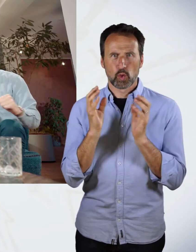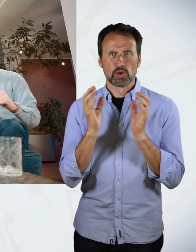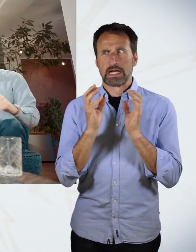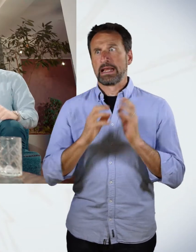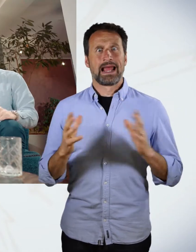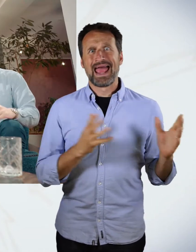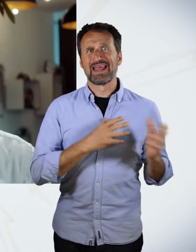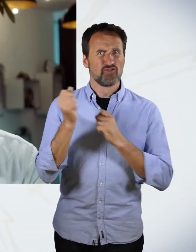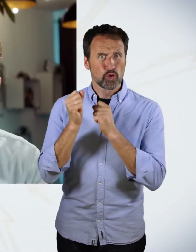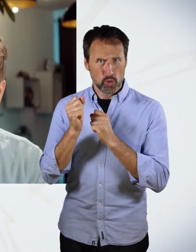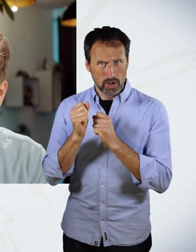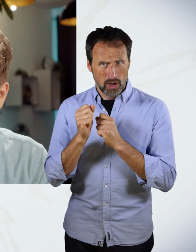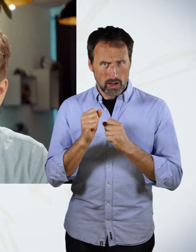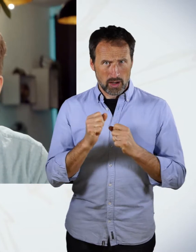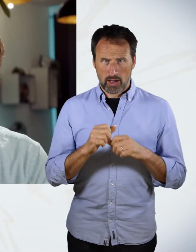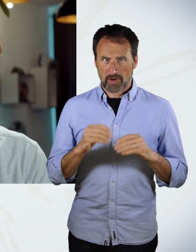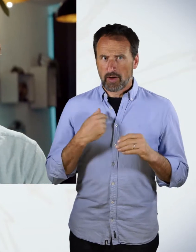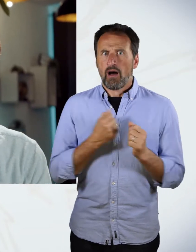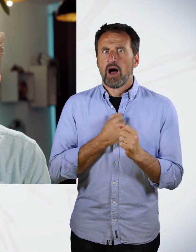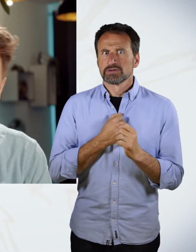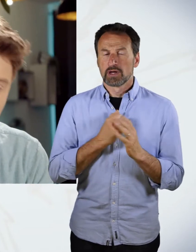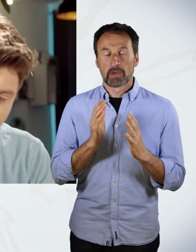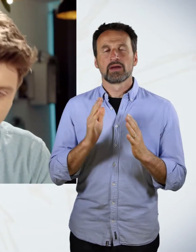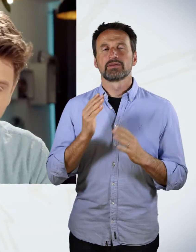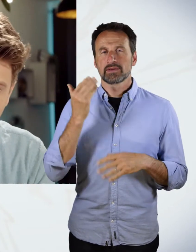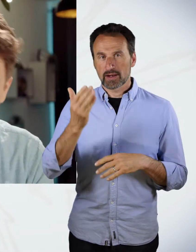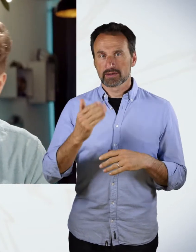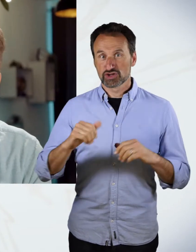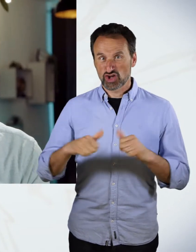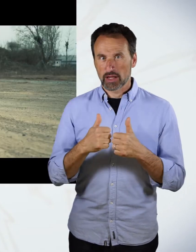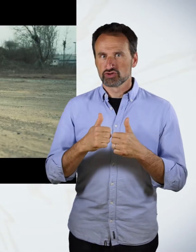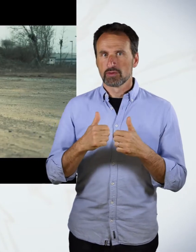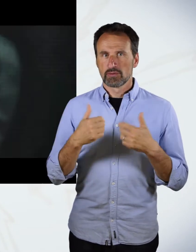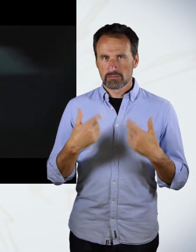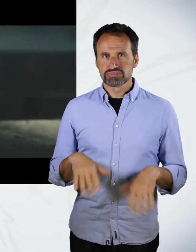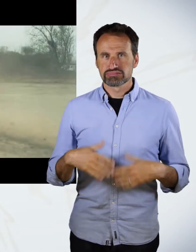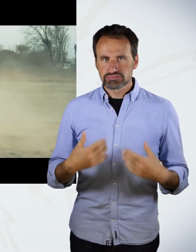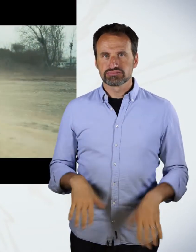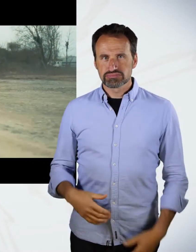Mensch, was hatte ich Angst. Aber die Challenge, die am Ende auf mich zukam, die war wirklich angsteinflößend.